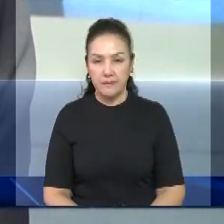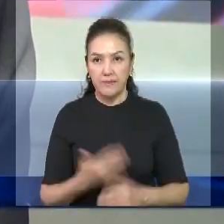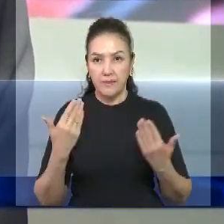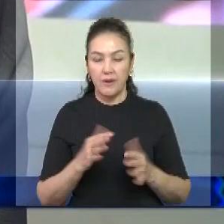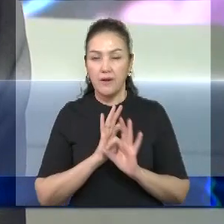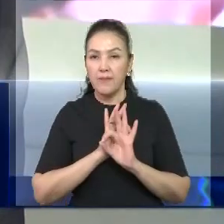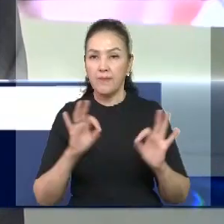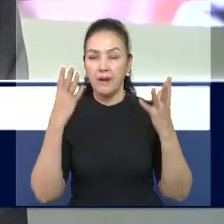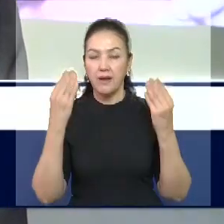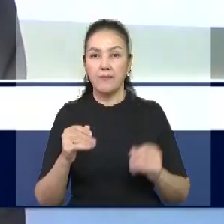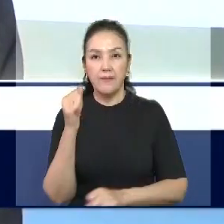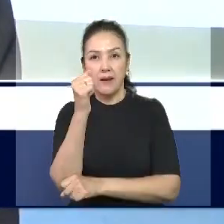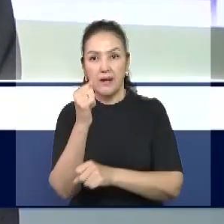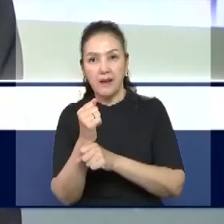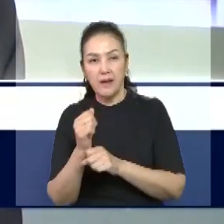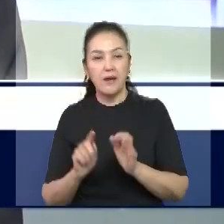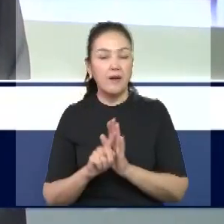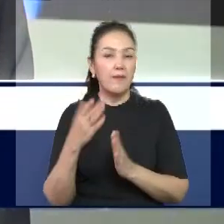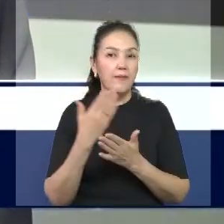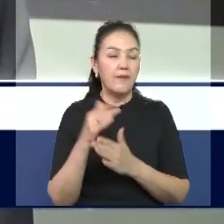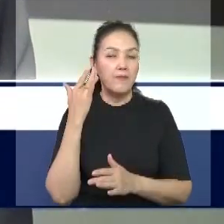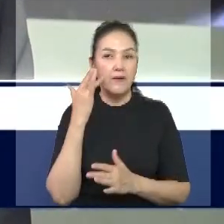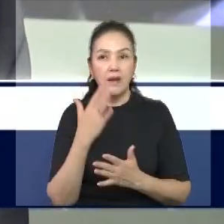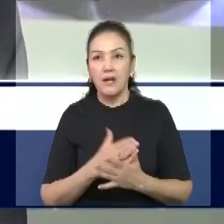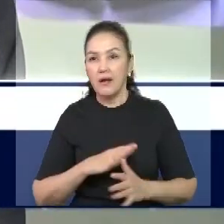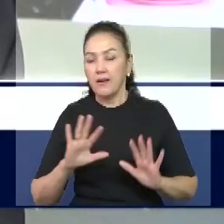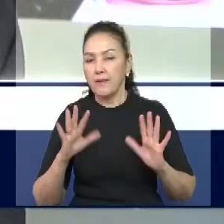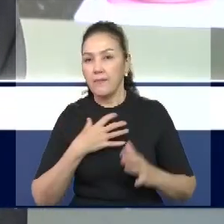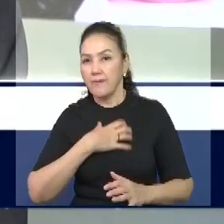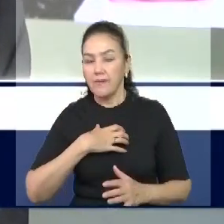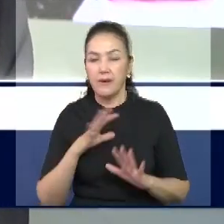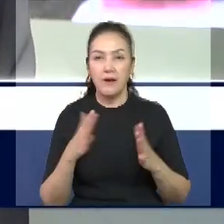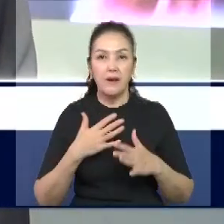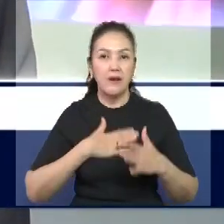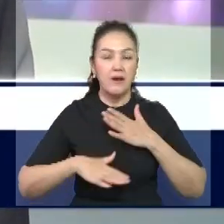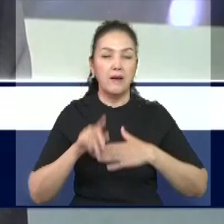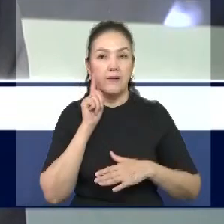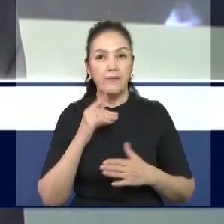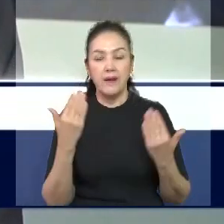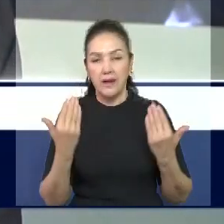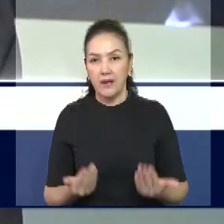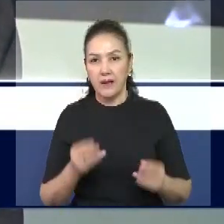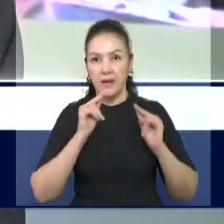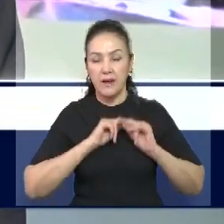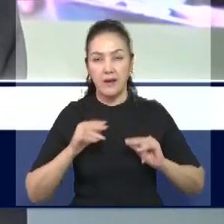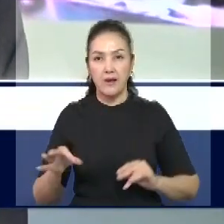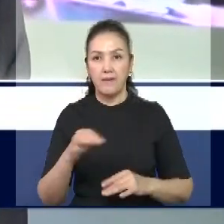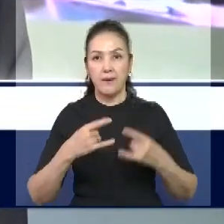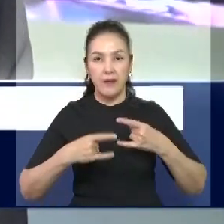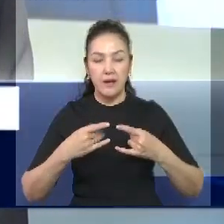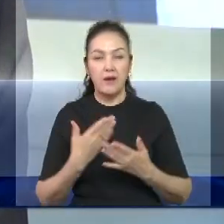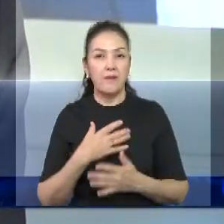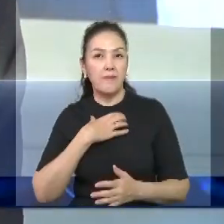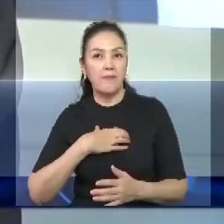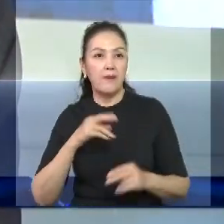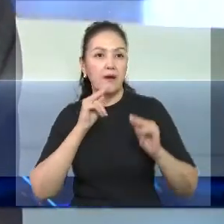Сегодня особенный день для сотрудников. Старт нового сезона – это всегда особенное событие. Радует, что очень много молодежи сейчас работает на областном канале. Теперь